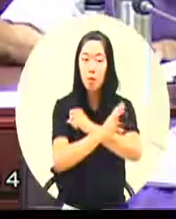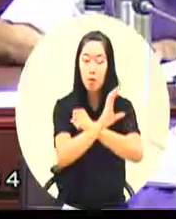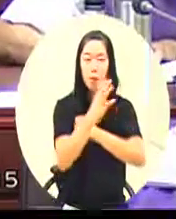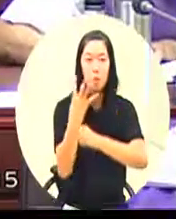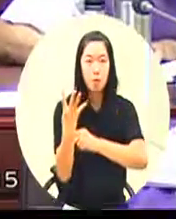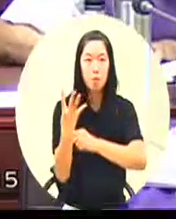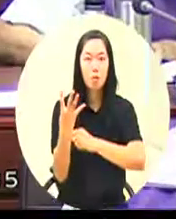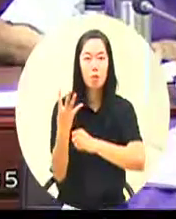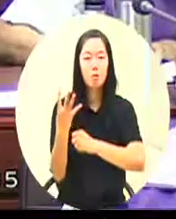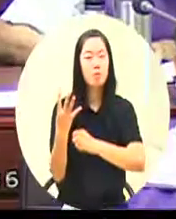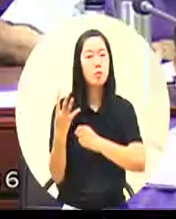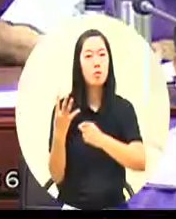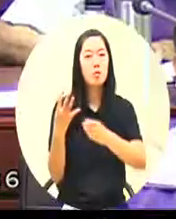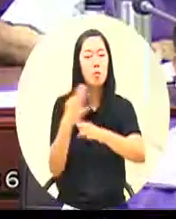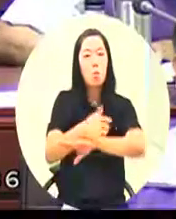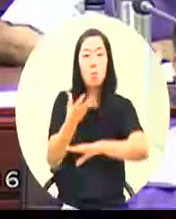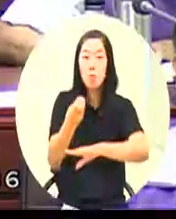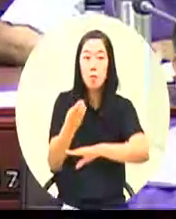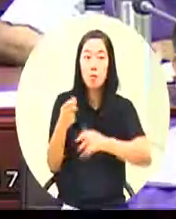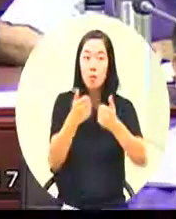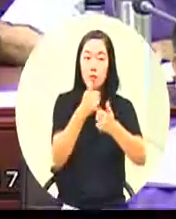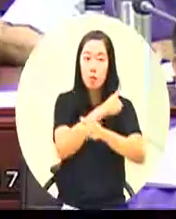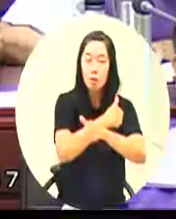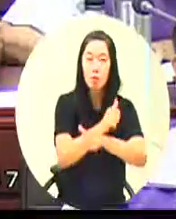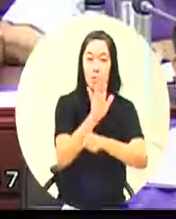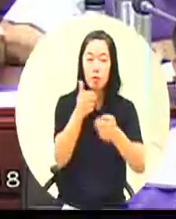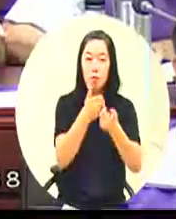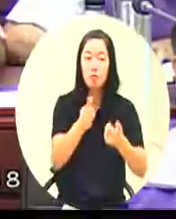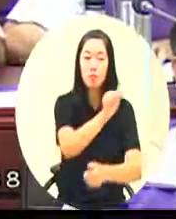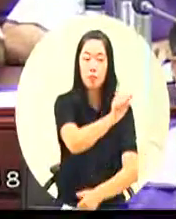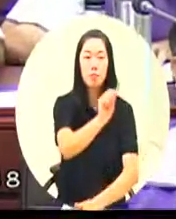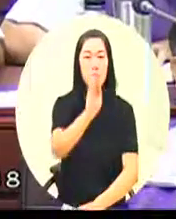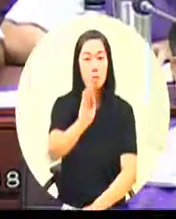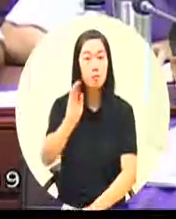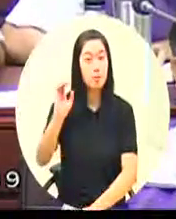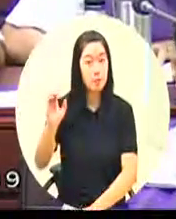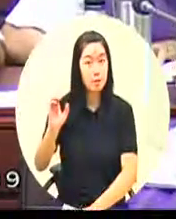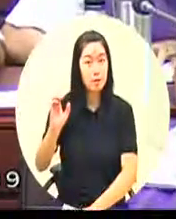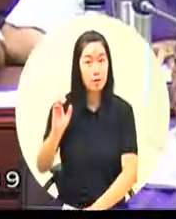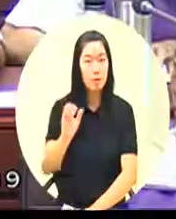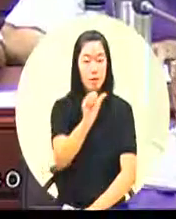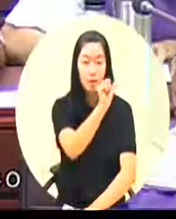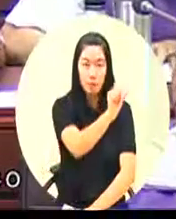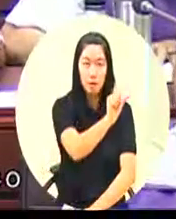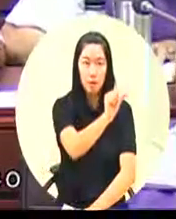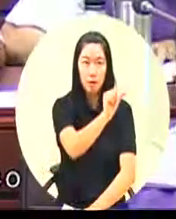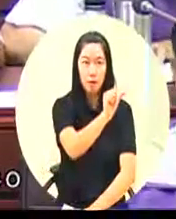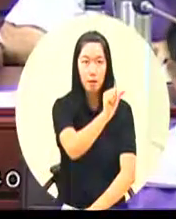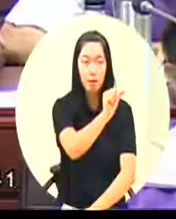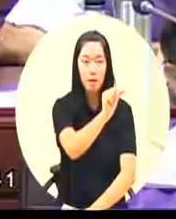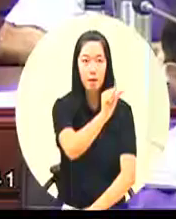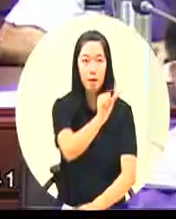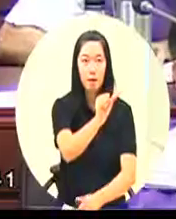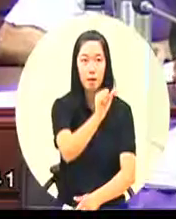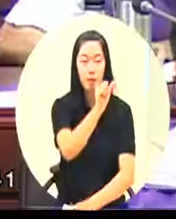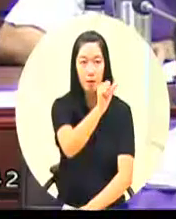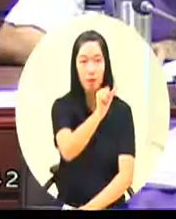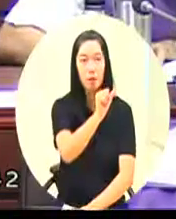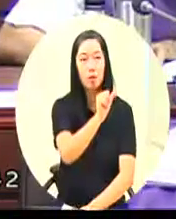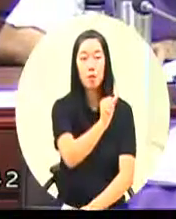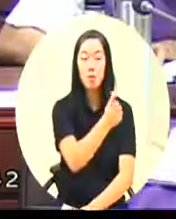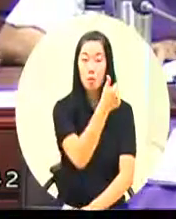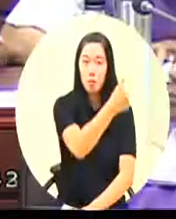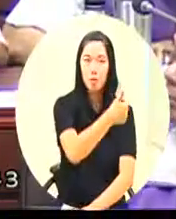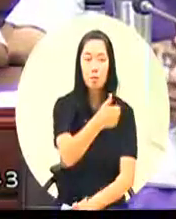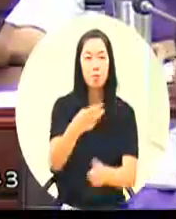没有通过，但分会考有分 A、B、C。 A、B、C 三级 啊。A 的话是精熟 ，B 的话就是通过哈，或